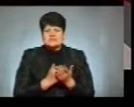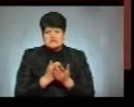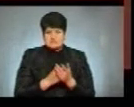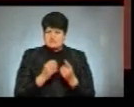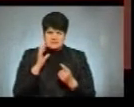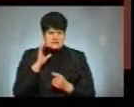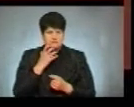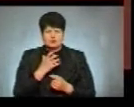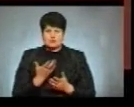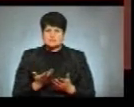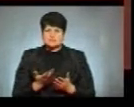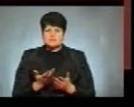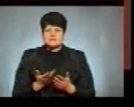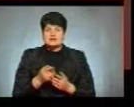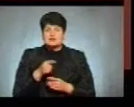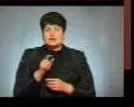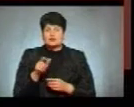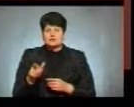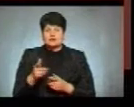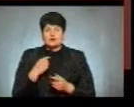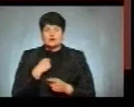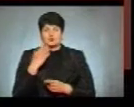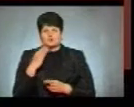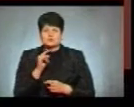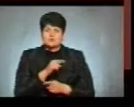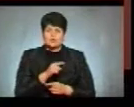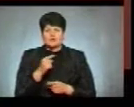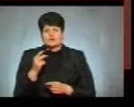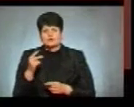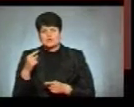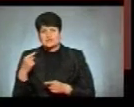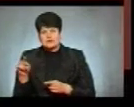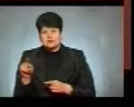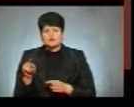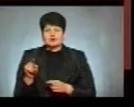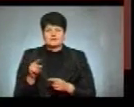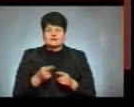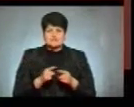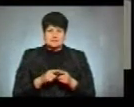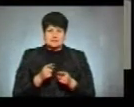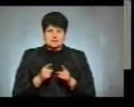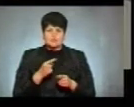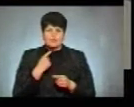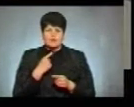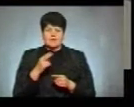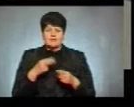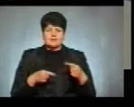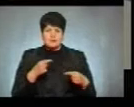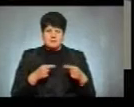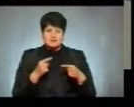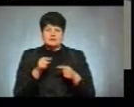достатньо серйозний. От. Ну і ті люди, які голосують за одного чи іншого кандидата, зараз зголошуючи це дійсно, от, як мій колега каже, з дебати,